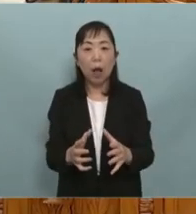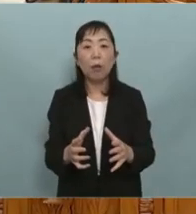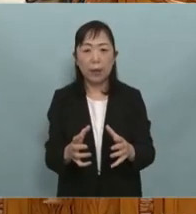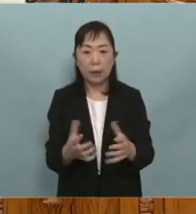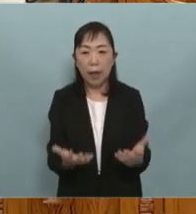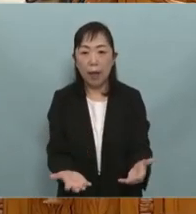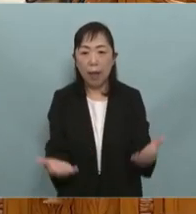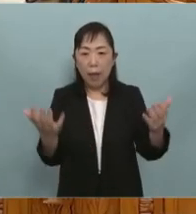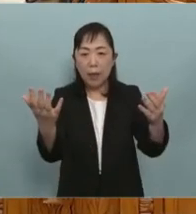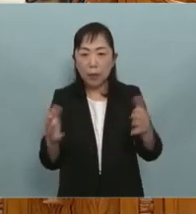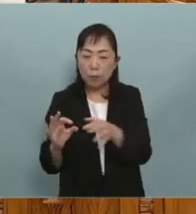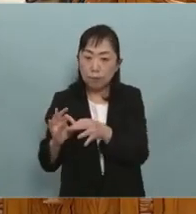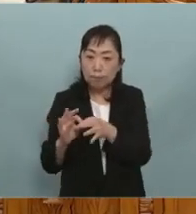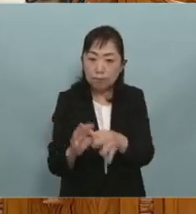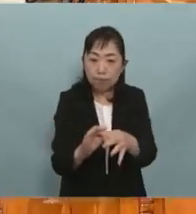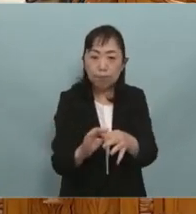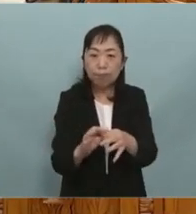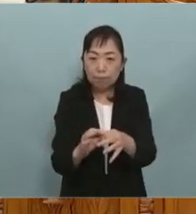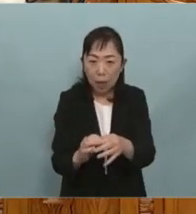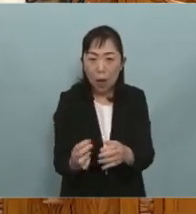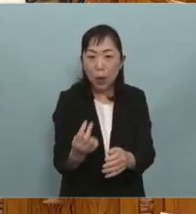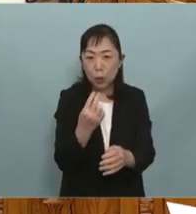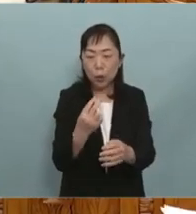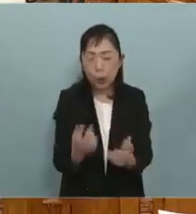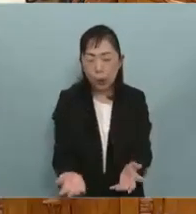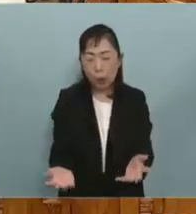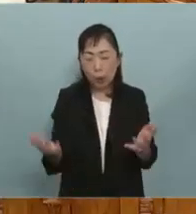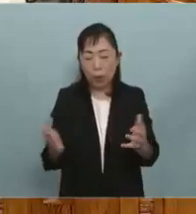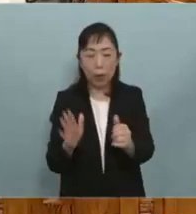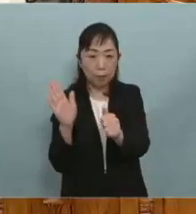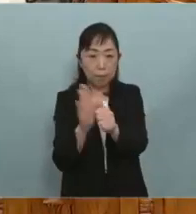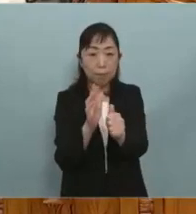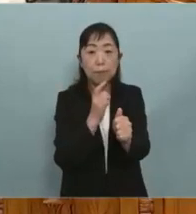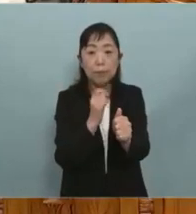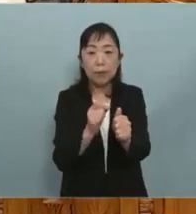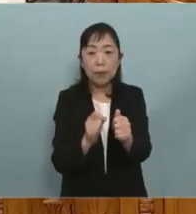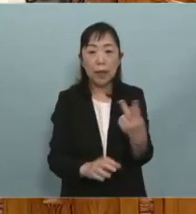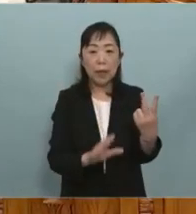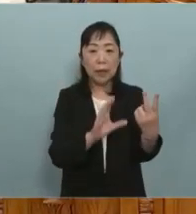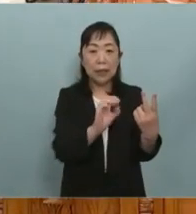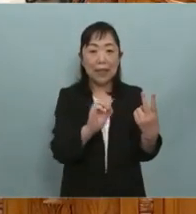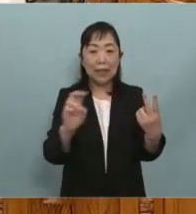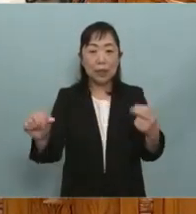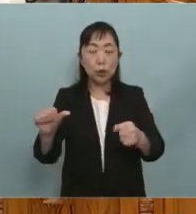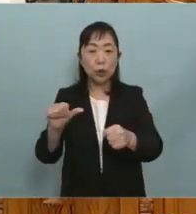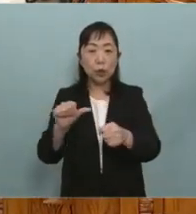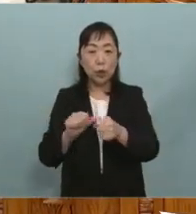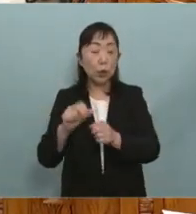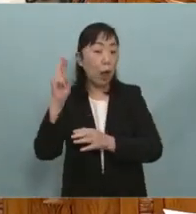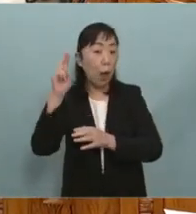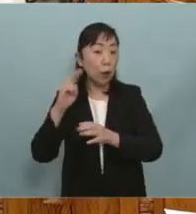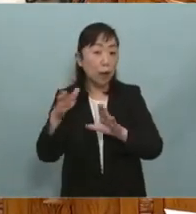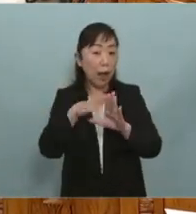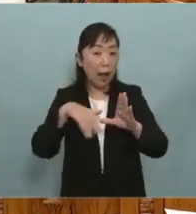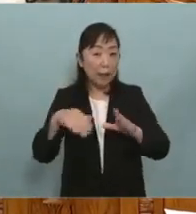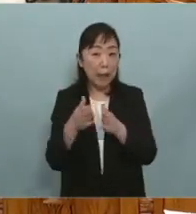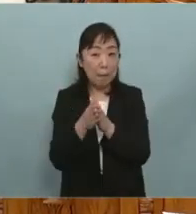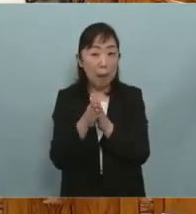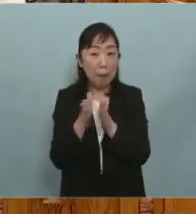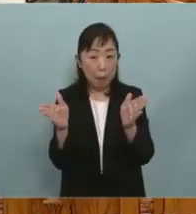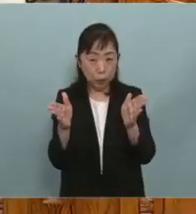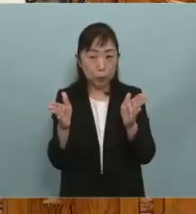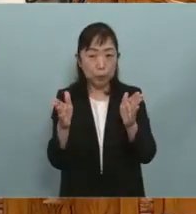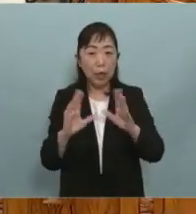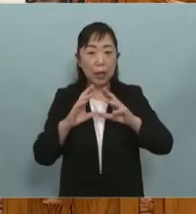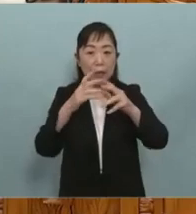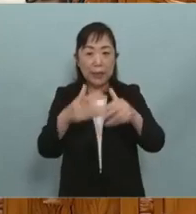に永続的に取り組む気運を高めてまいります2025年大阪関西万博は